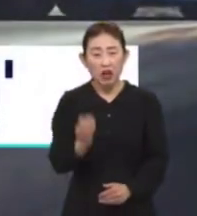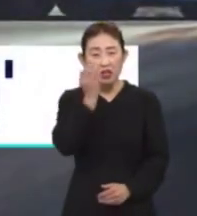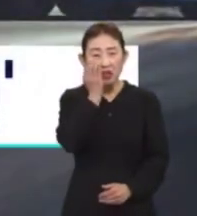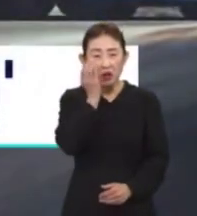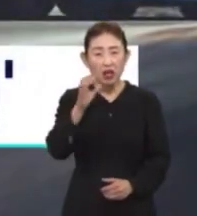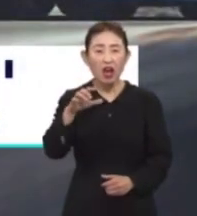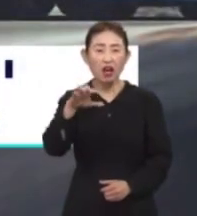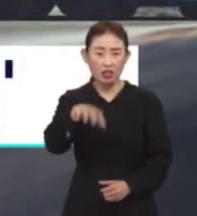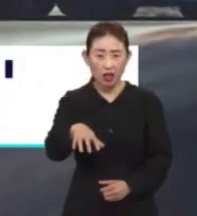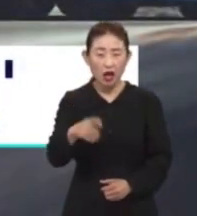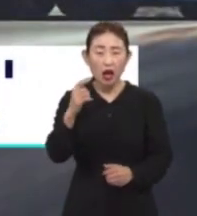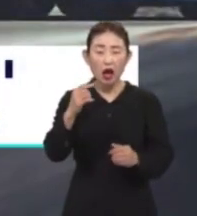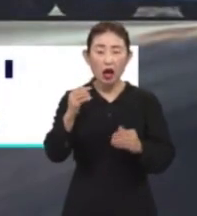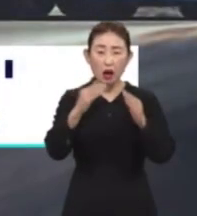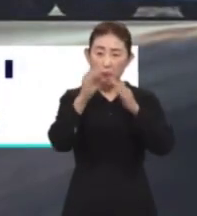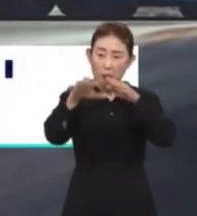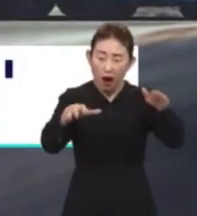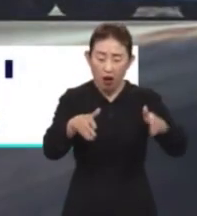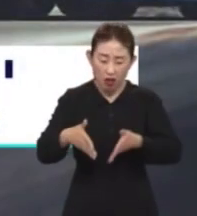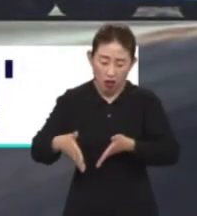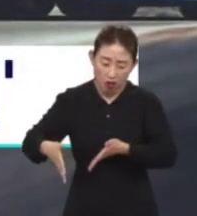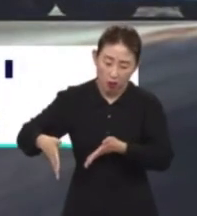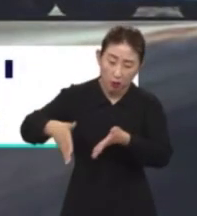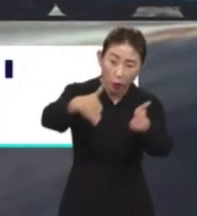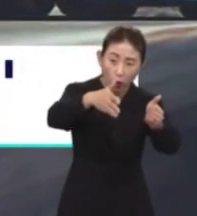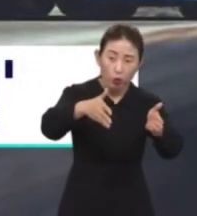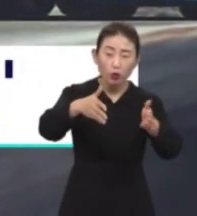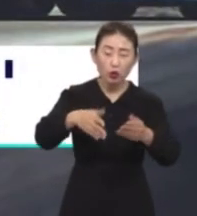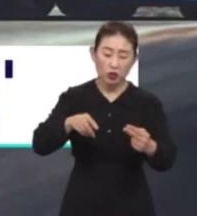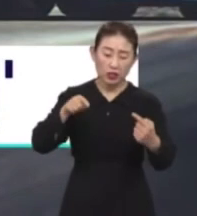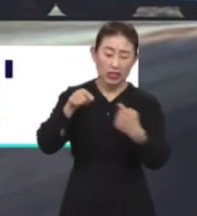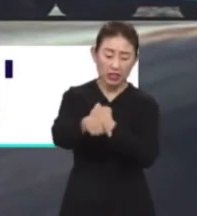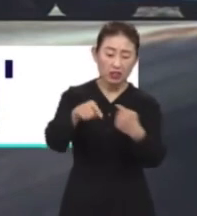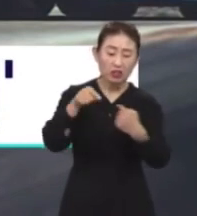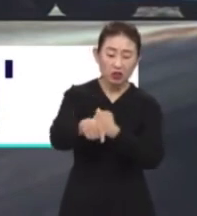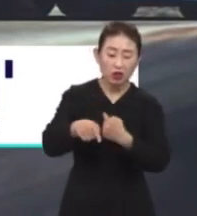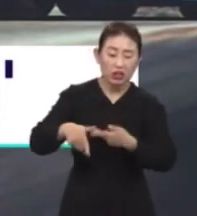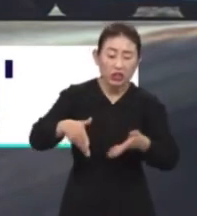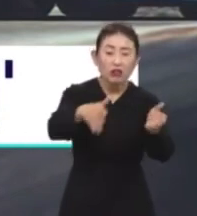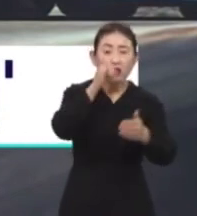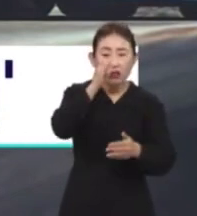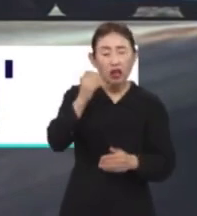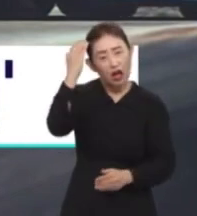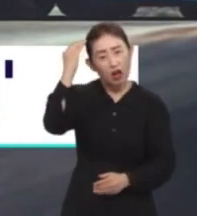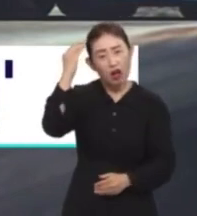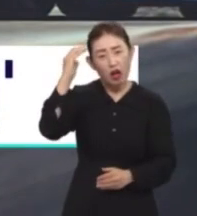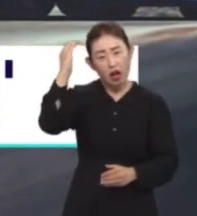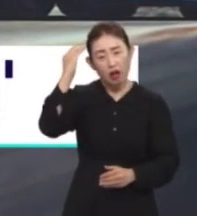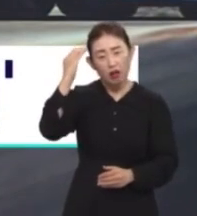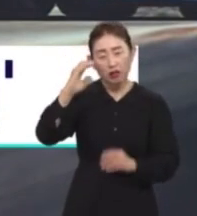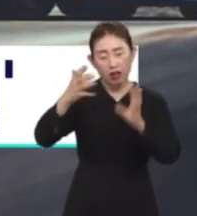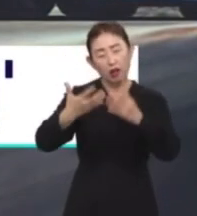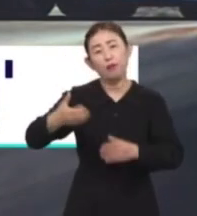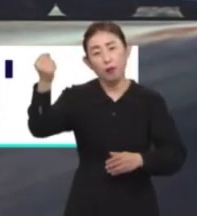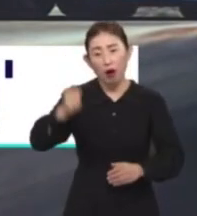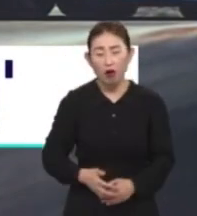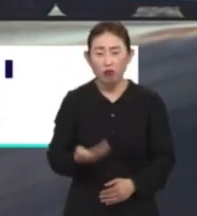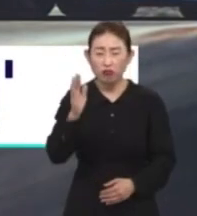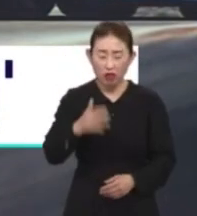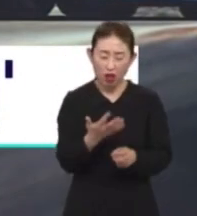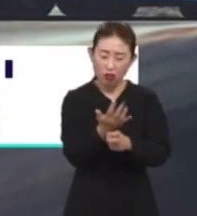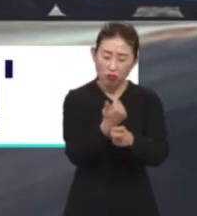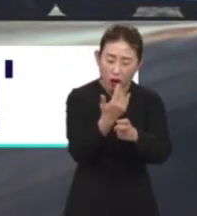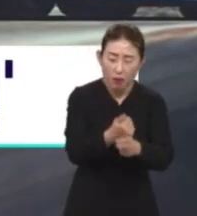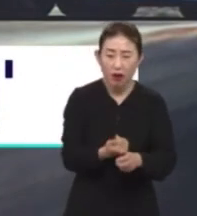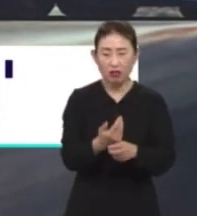청양의 한 마을에 가면 마을을 가로지르는 왕복 2차선 국도가 있습니다. 그런데 대형 트럭과 화물차들이 빠른